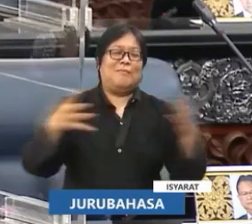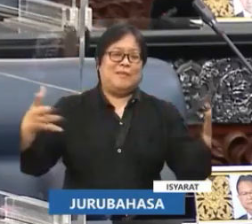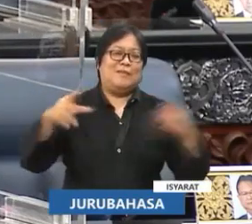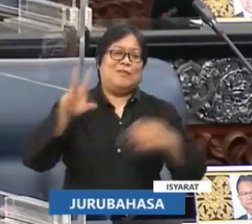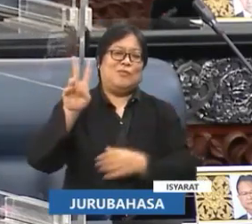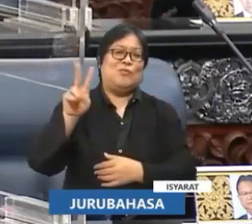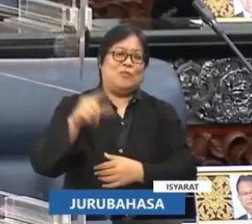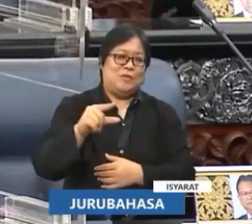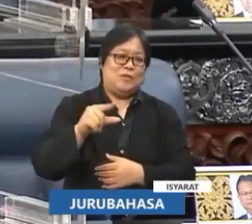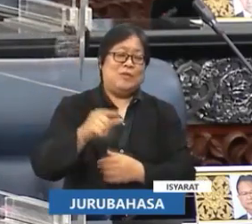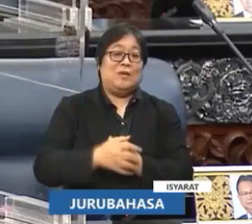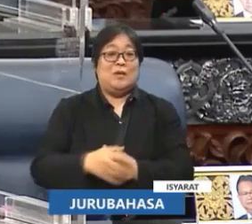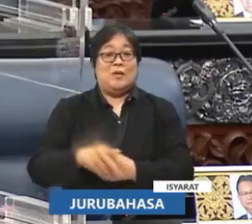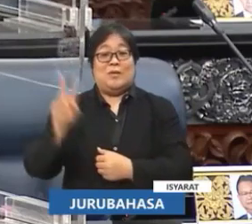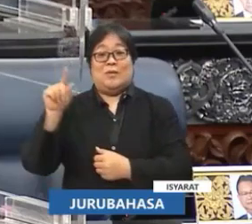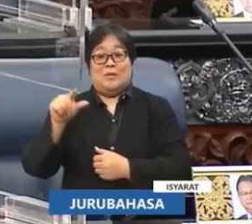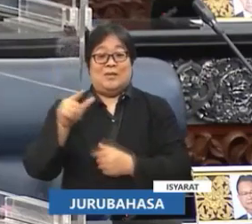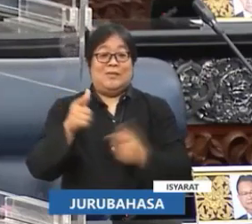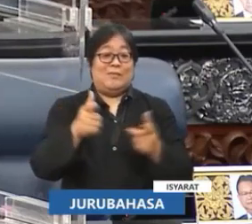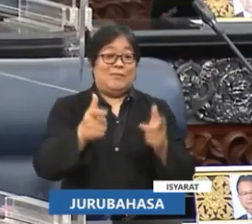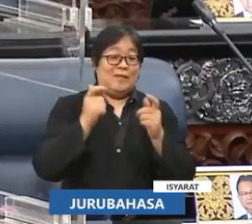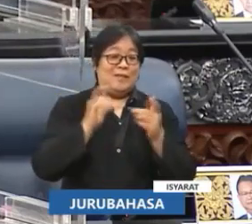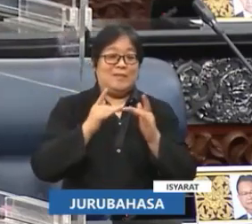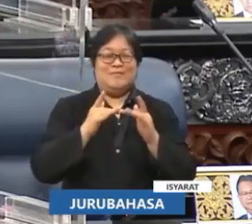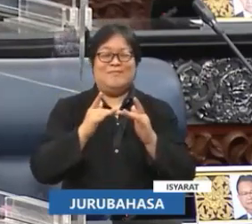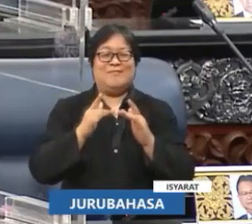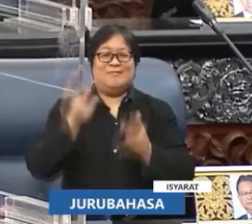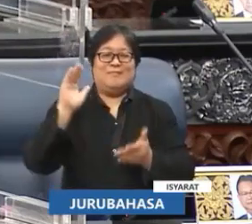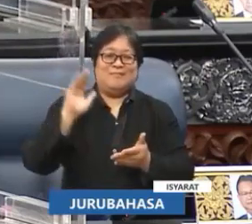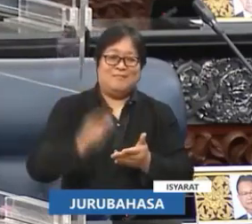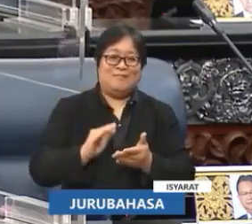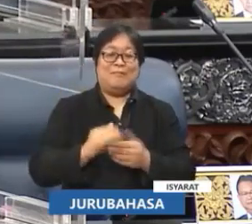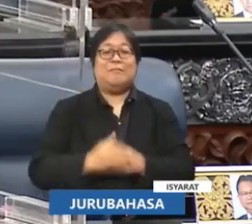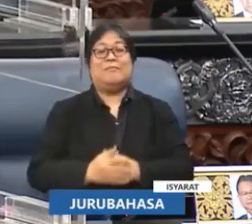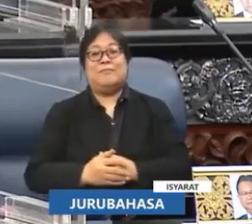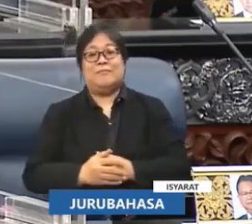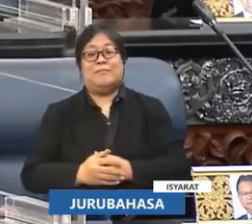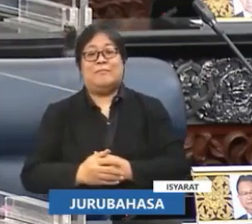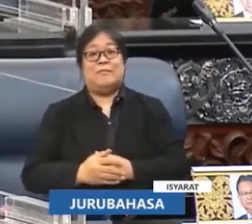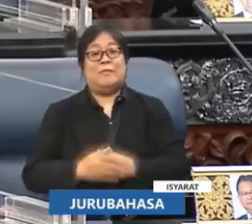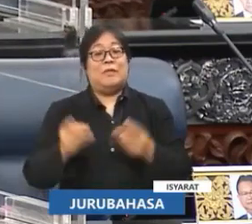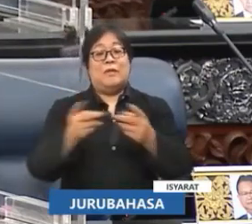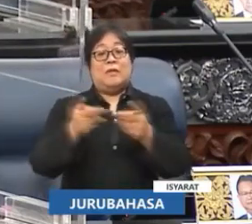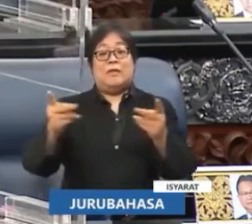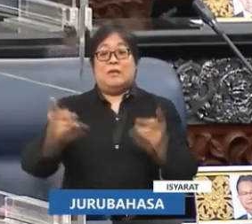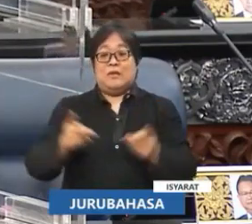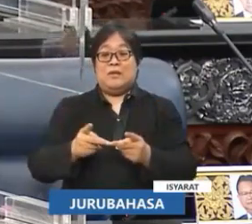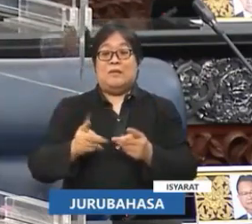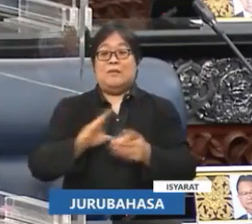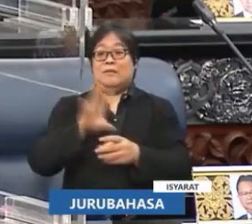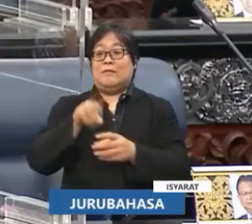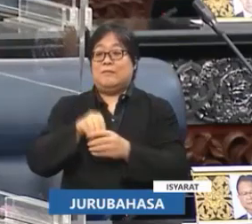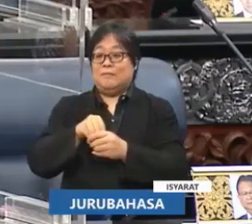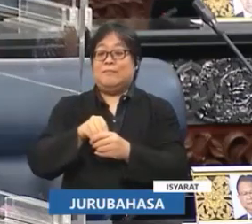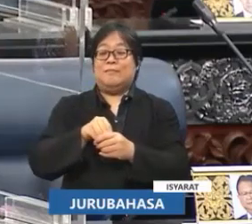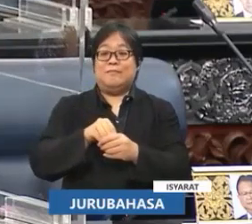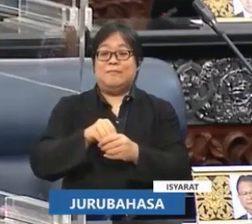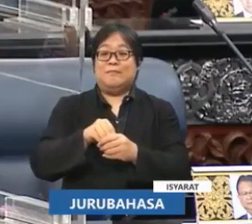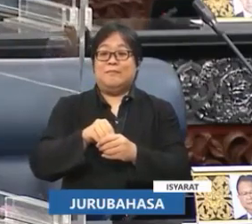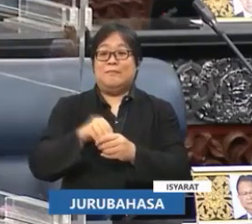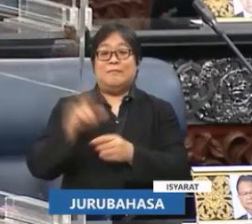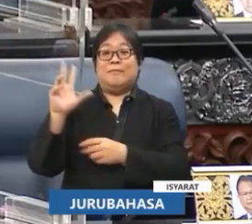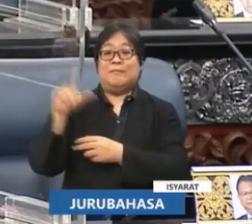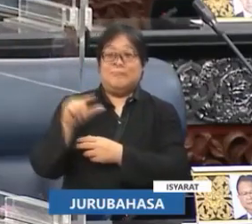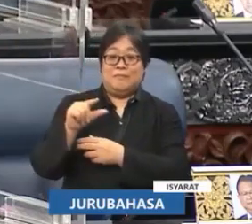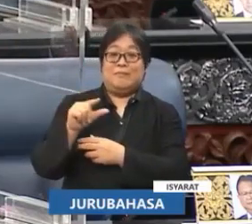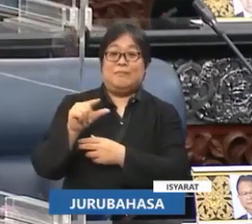kita tahu 2G speed dan sebagainya amat rendah sekali. Dan di kawasan-kawasan yang diliputi oleh liputan